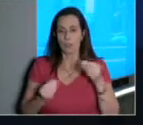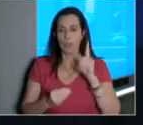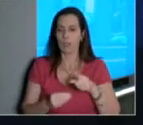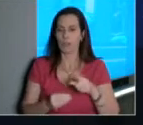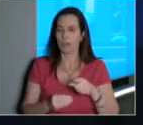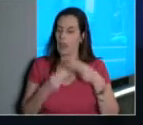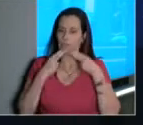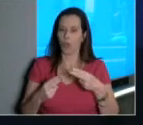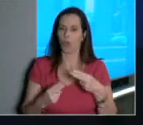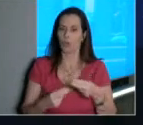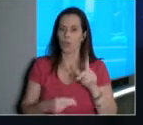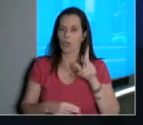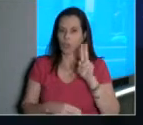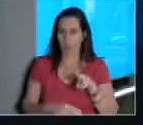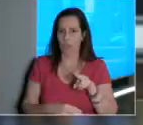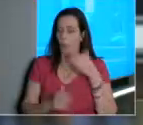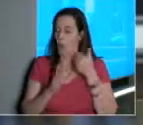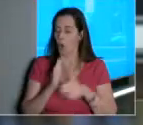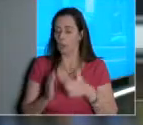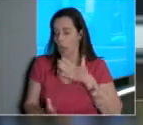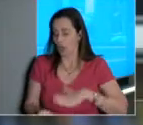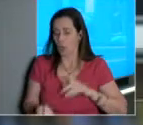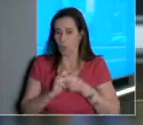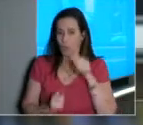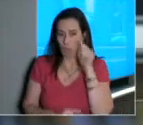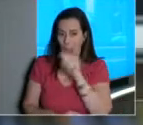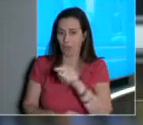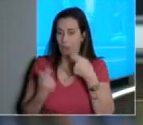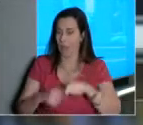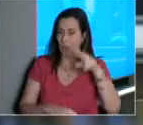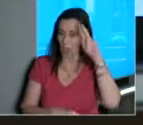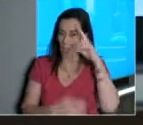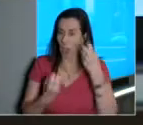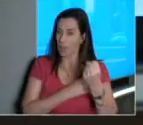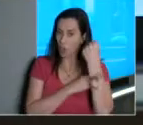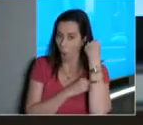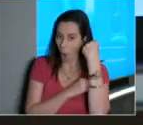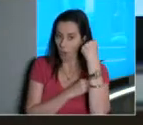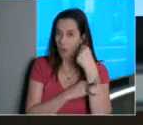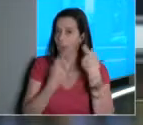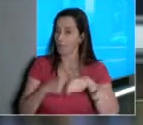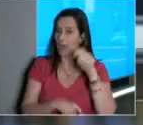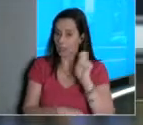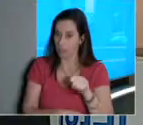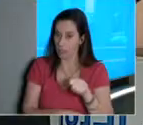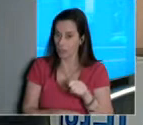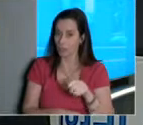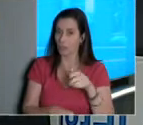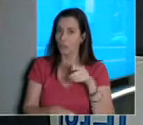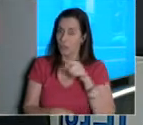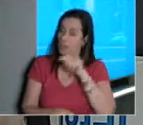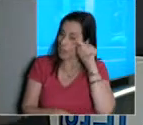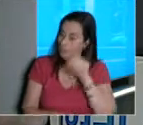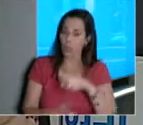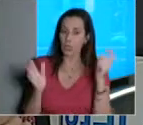צריך רגע לפתור. רק יש פה איזשהו חוסר רצון, במקום שאת, כחברת ליכוד, עם הרבה כוח, חברת כנסת של הקואליציה,